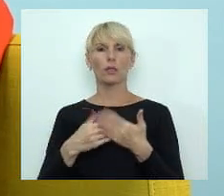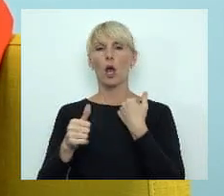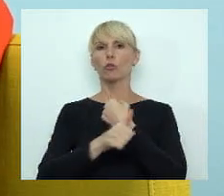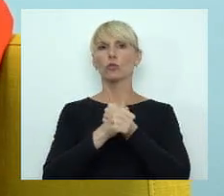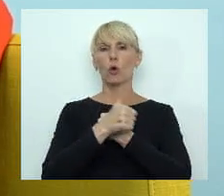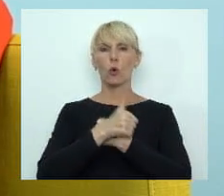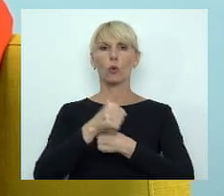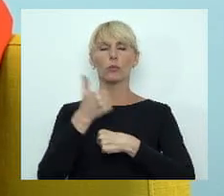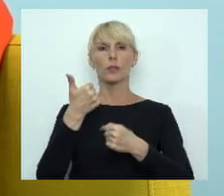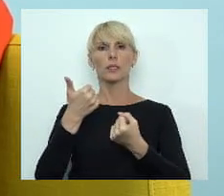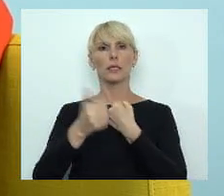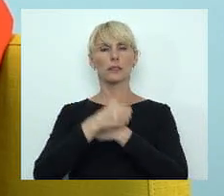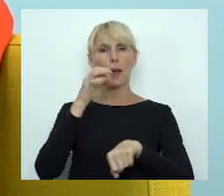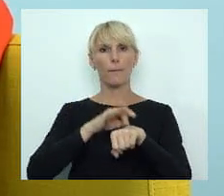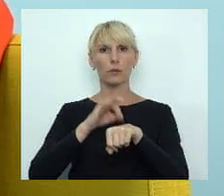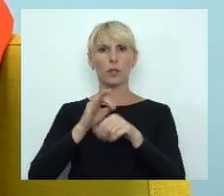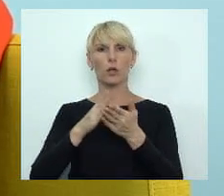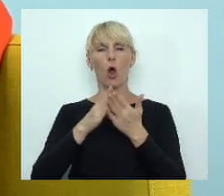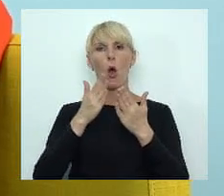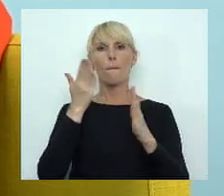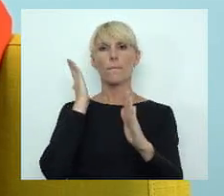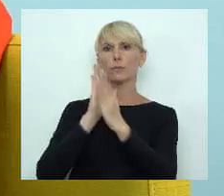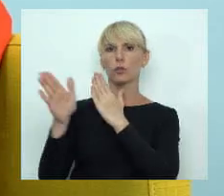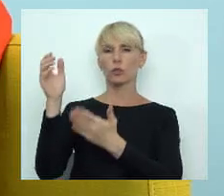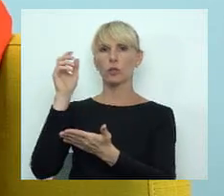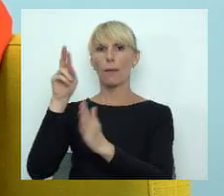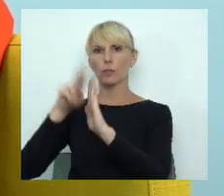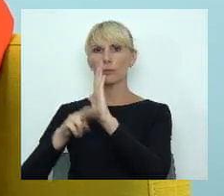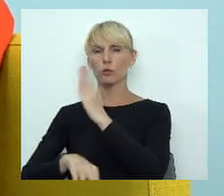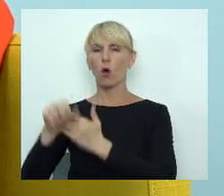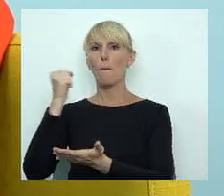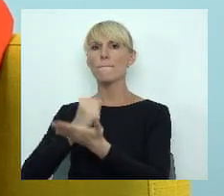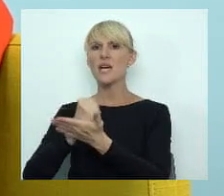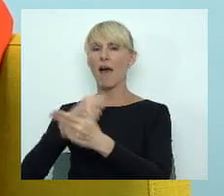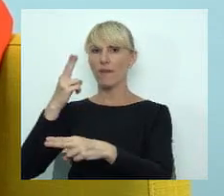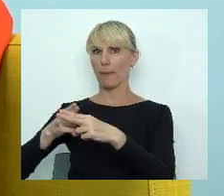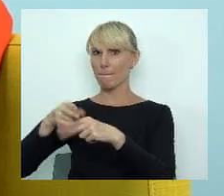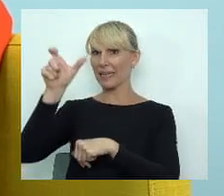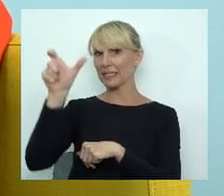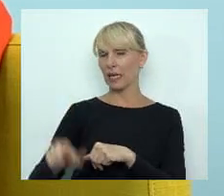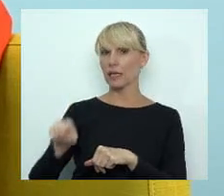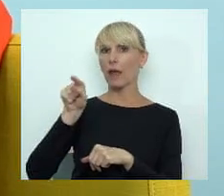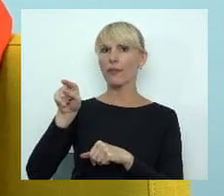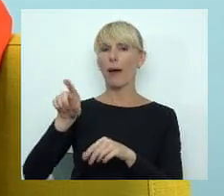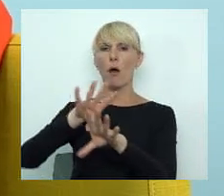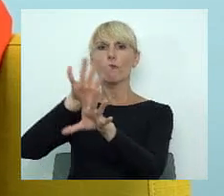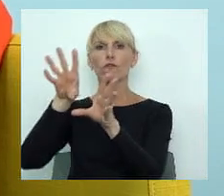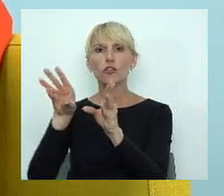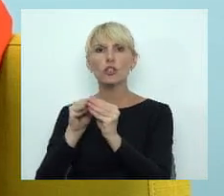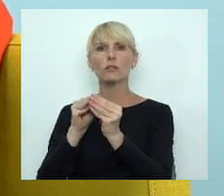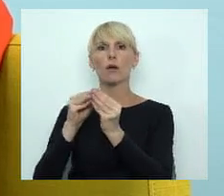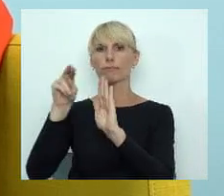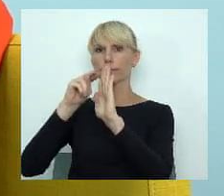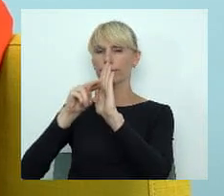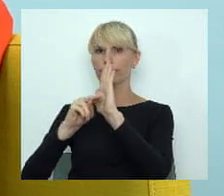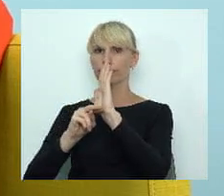tyle czasu nie mamy, odsyłam do przepisów bezpośrednio ustawy o prawach pacjenta, bo tam te warianty są wymienione, więc ja mam